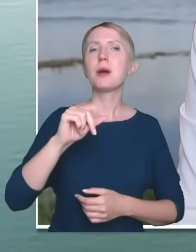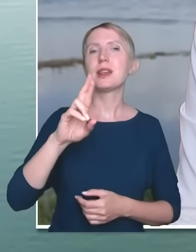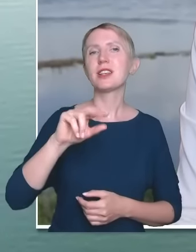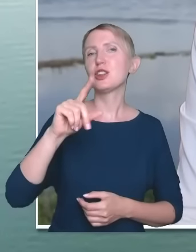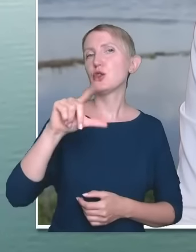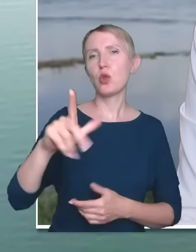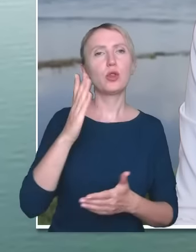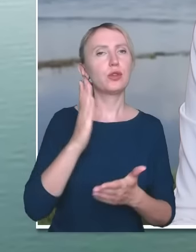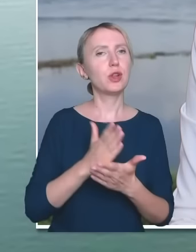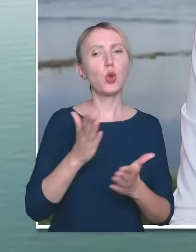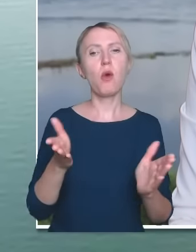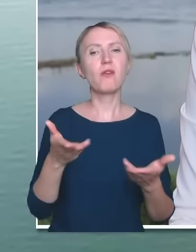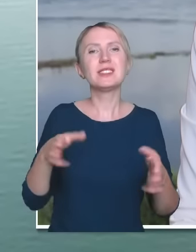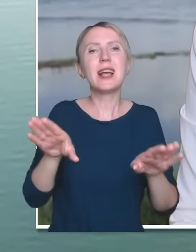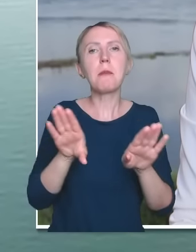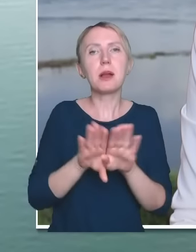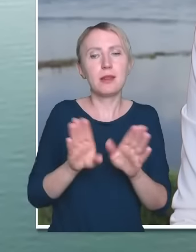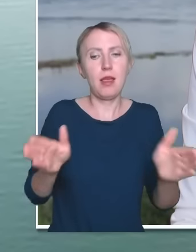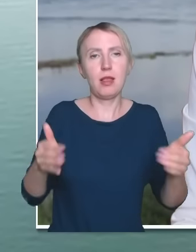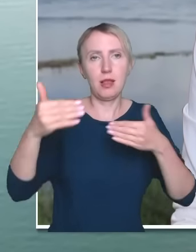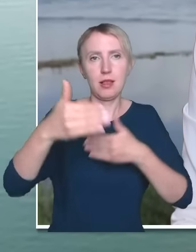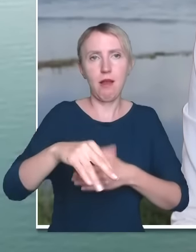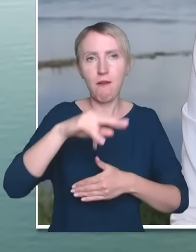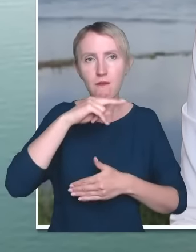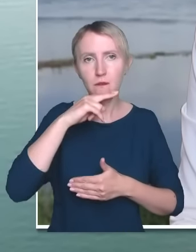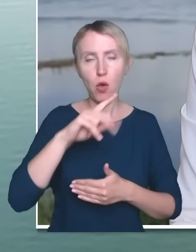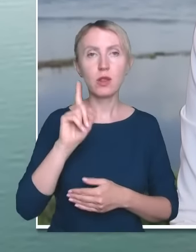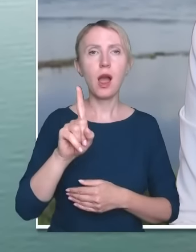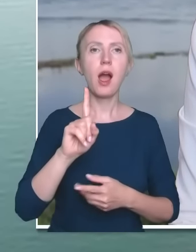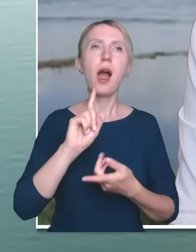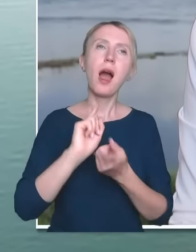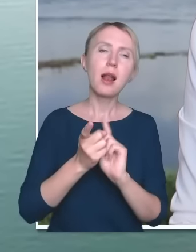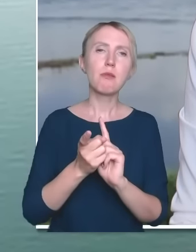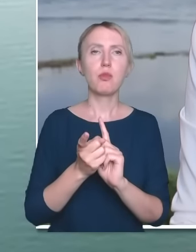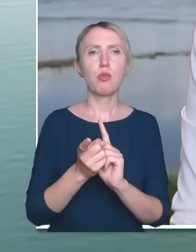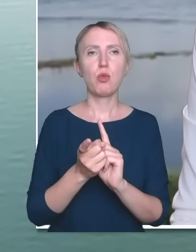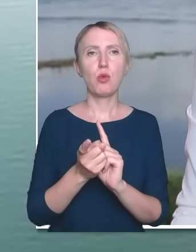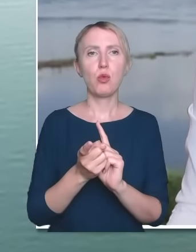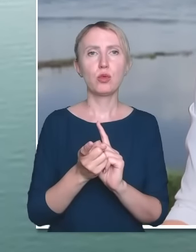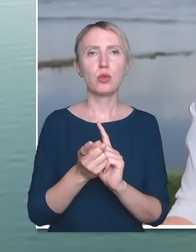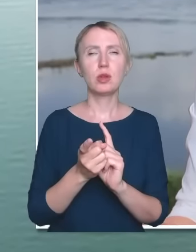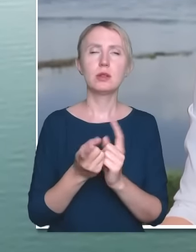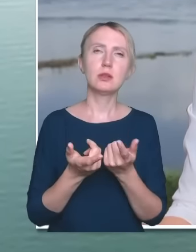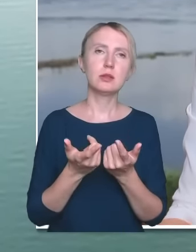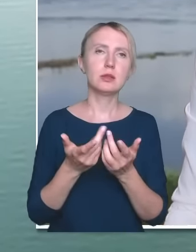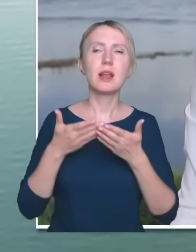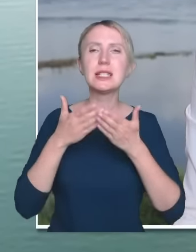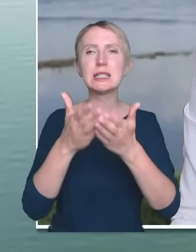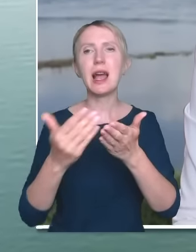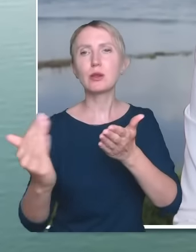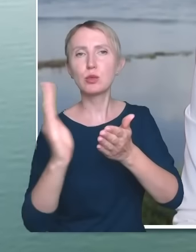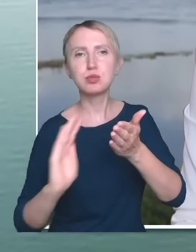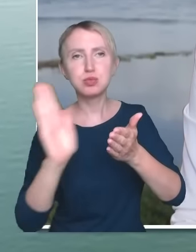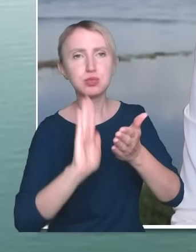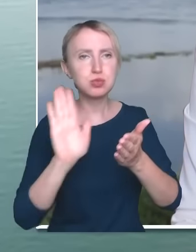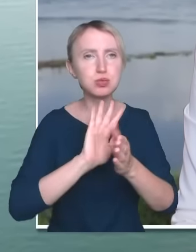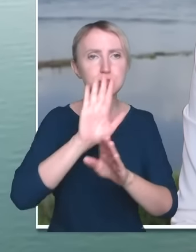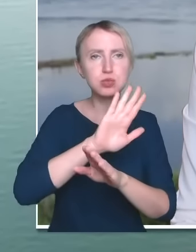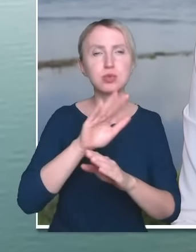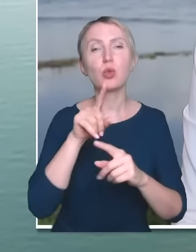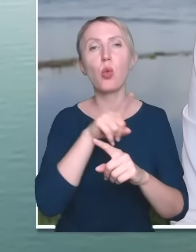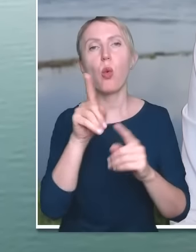wyłącznie w zamkniętych zbiornikach bądź na przykład do obmywania statków czy jakichś obiektów, które miałyby